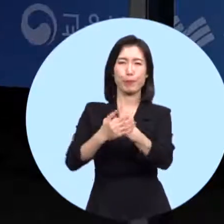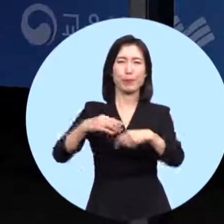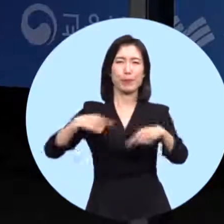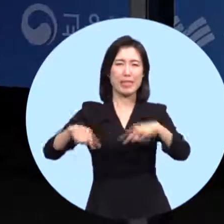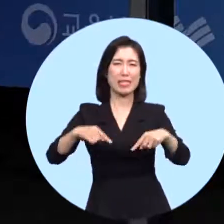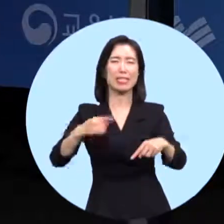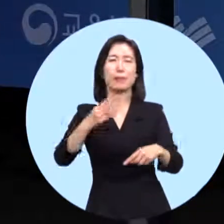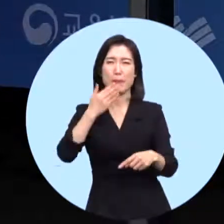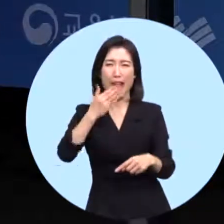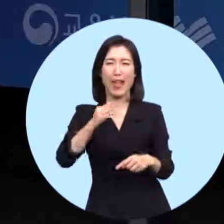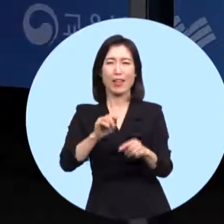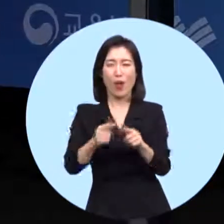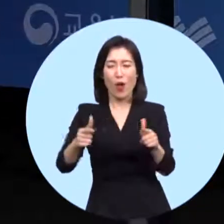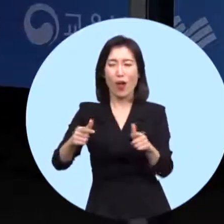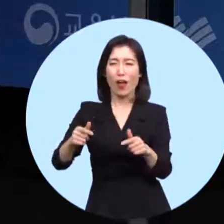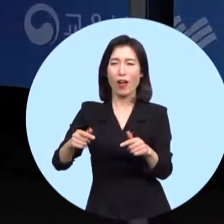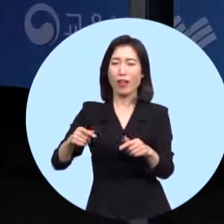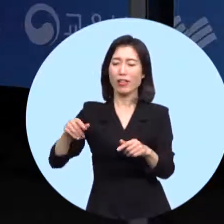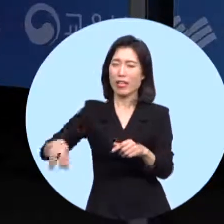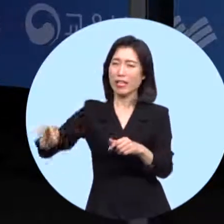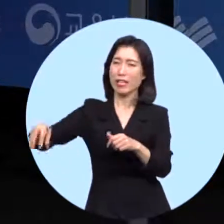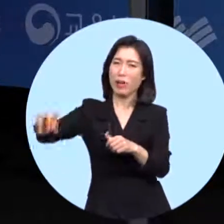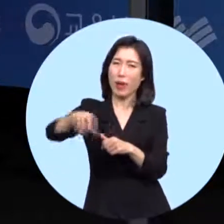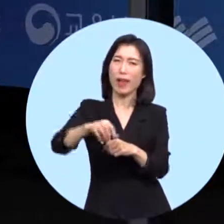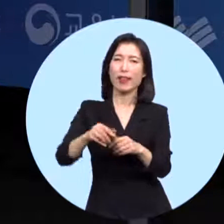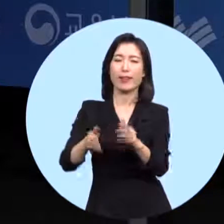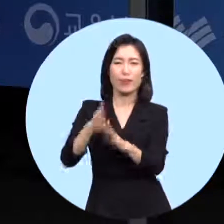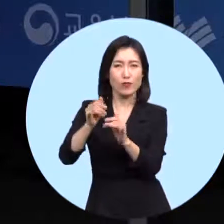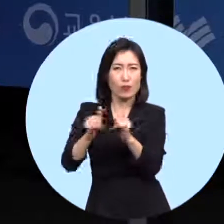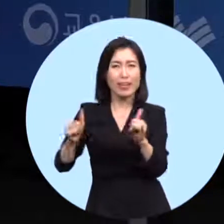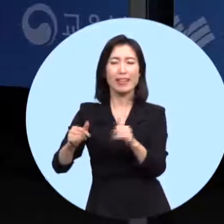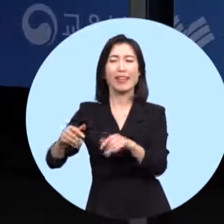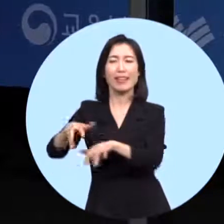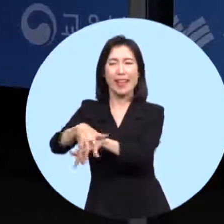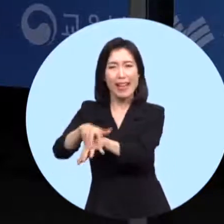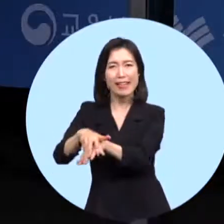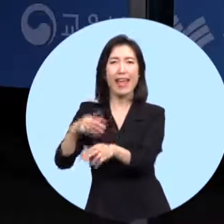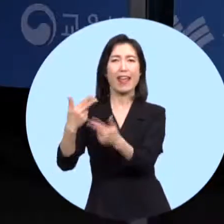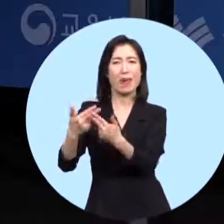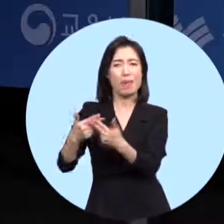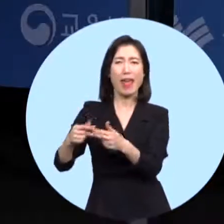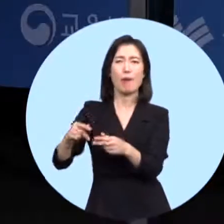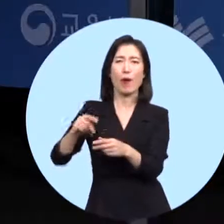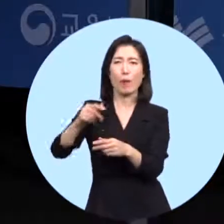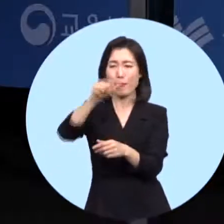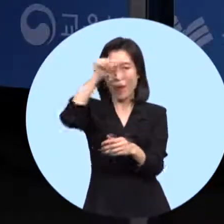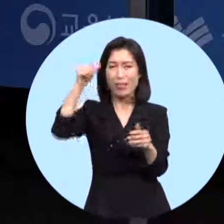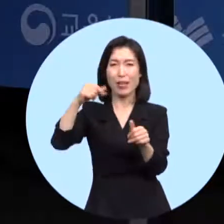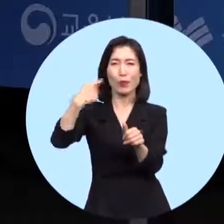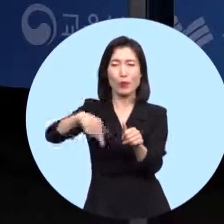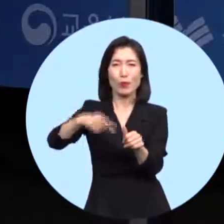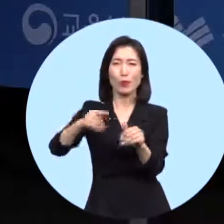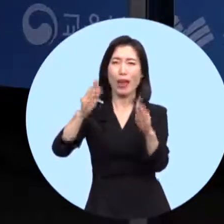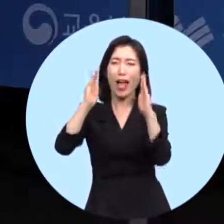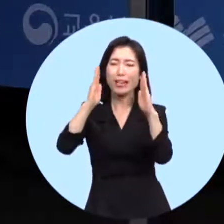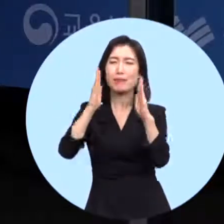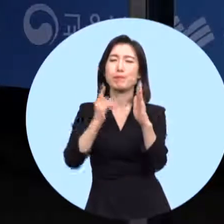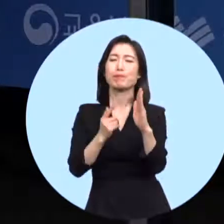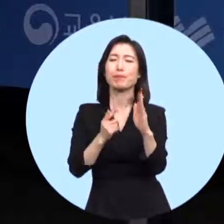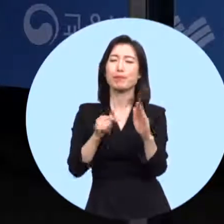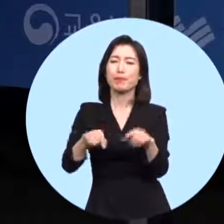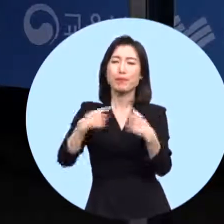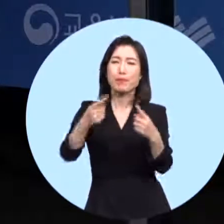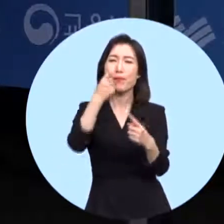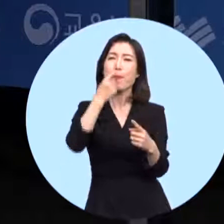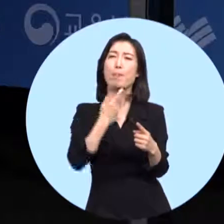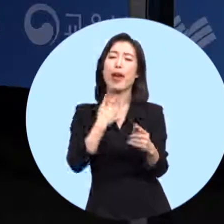있는 각종 기관과 주민들, 단체들 간에 평생교육 학습 이력에 관한 사항, 교육